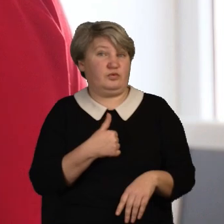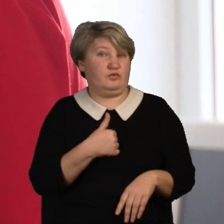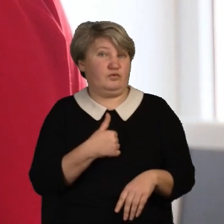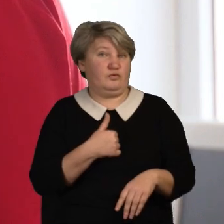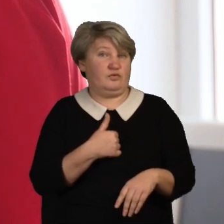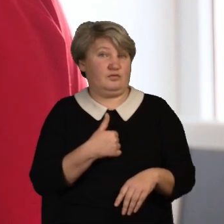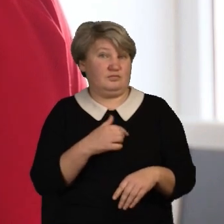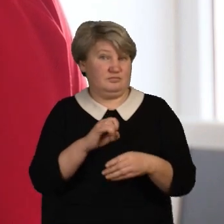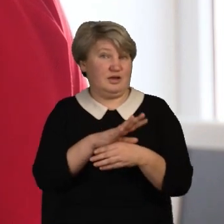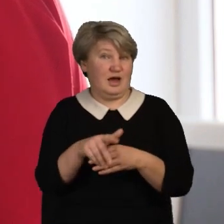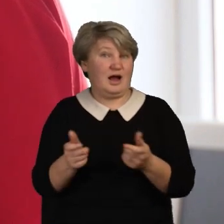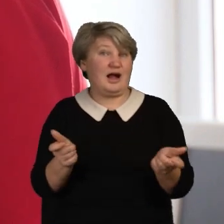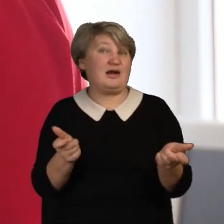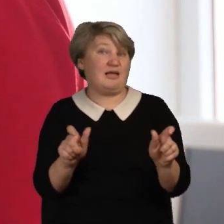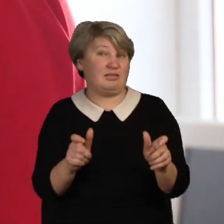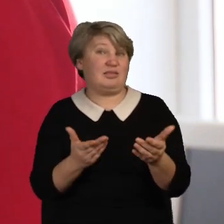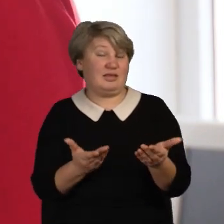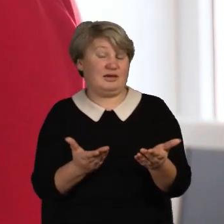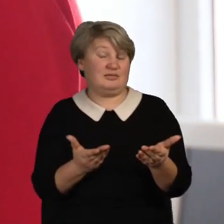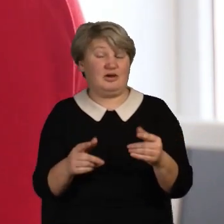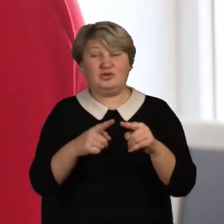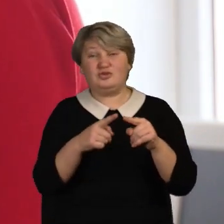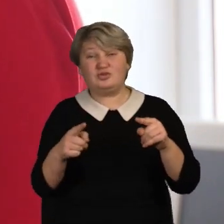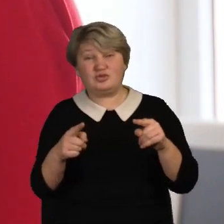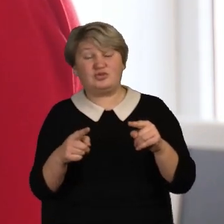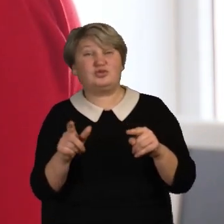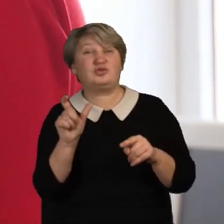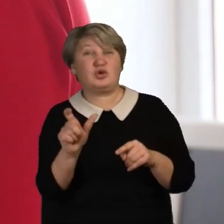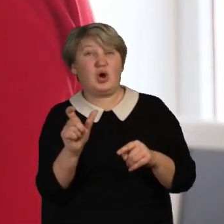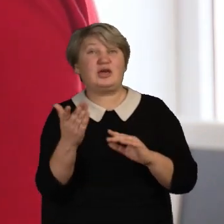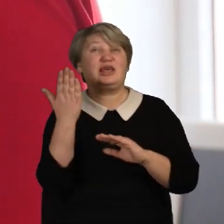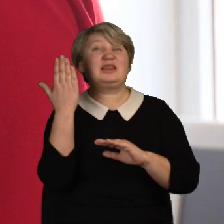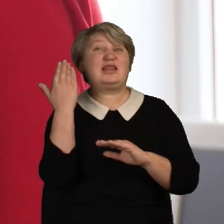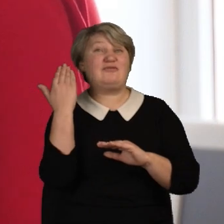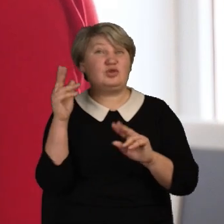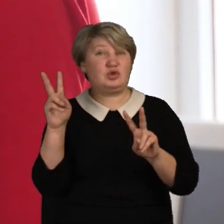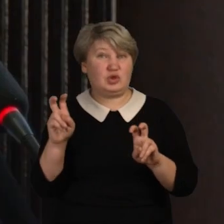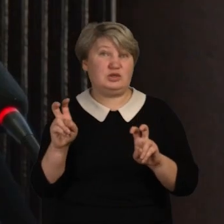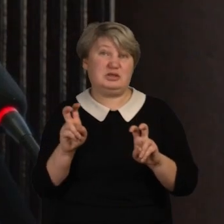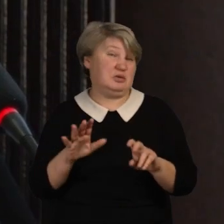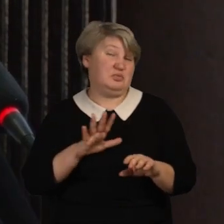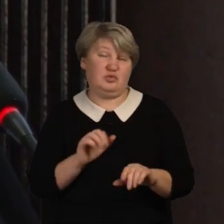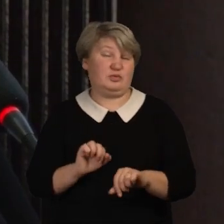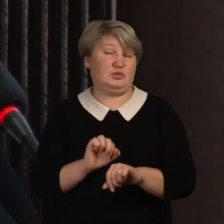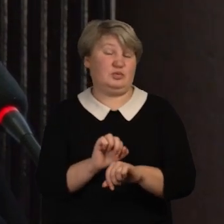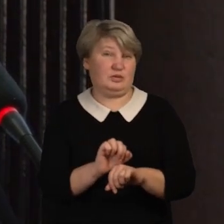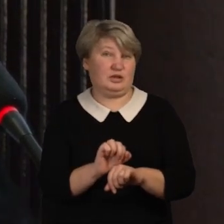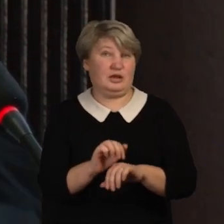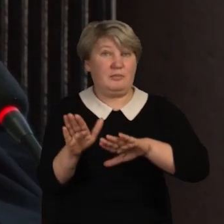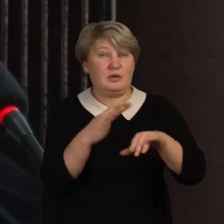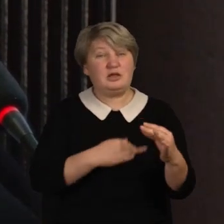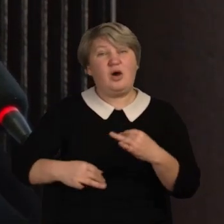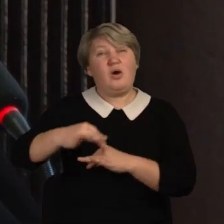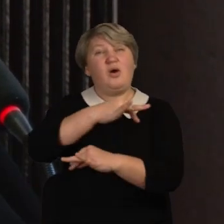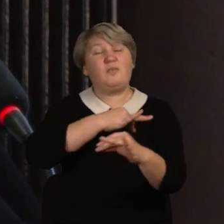карантин, тобто фактично строки давності згідно перехідних і прикінцевих положень, їх перебіг був зупинений. Після обговорення у нарадчій